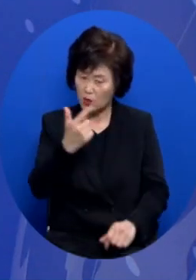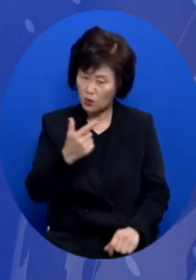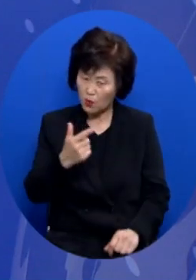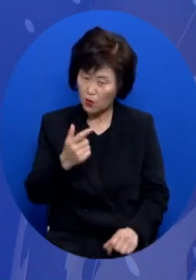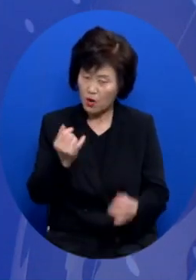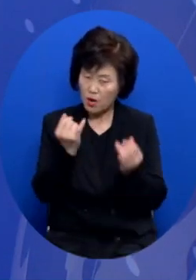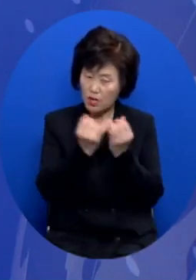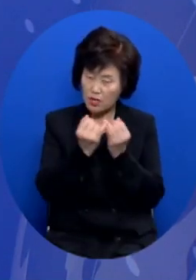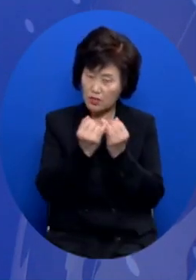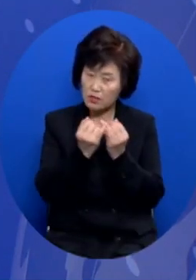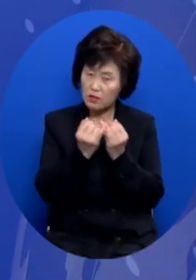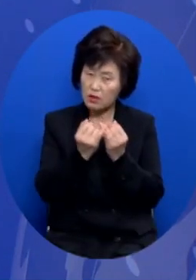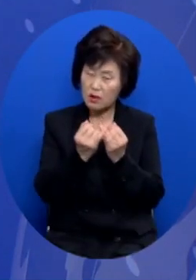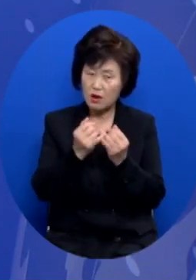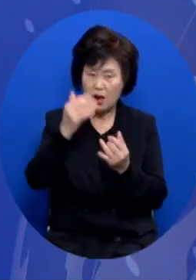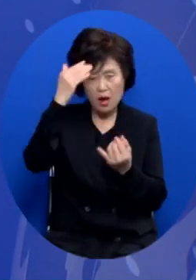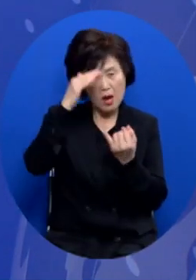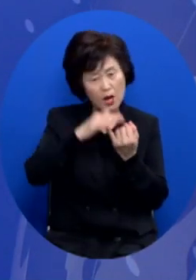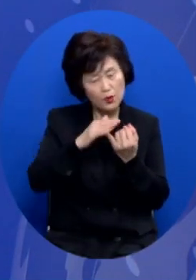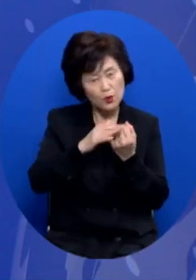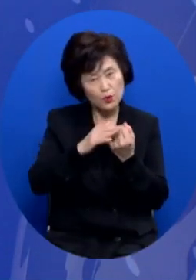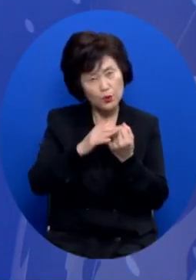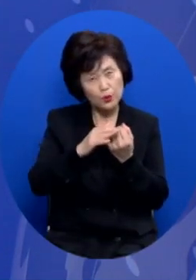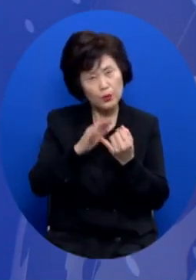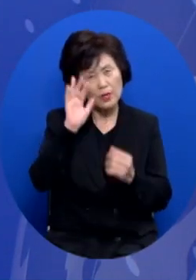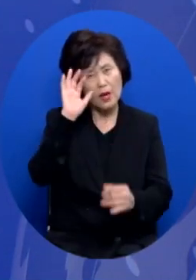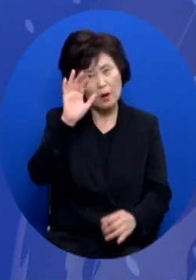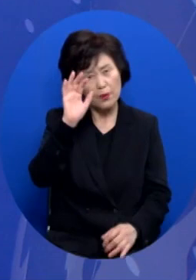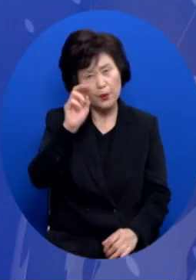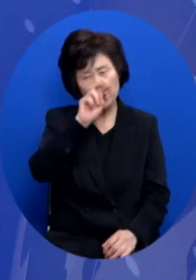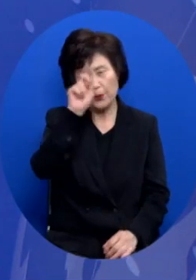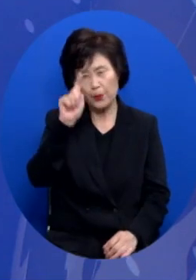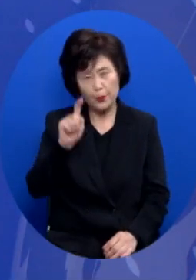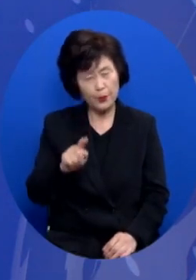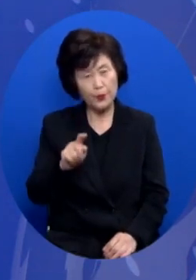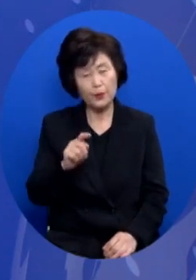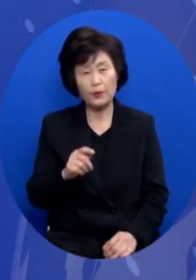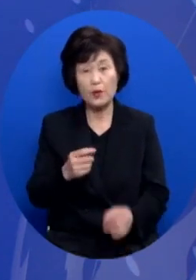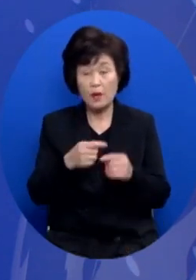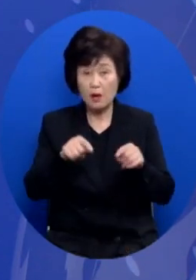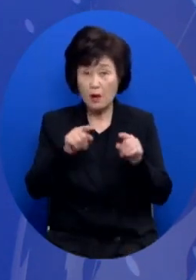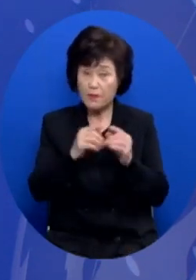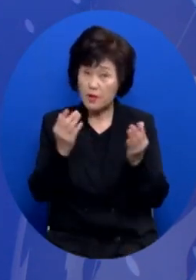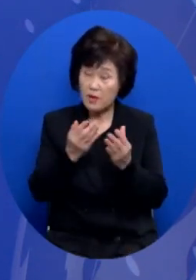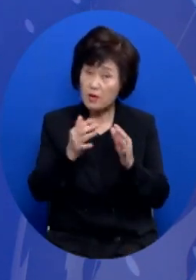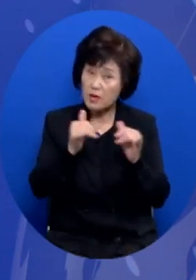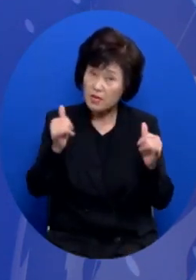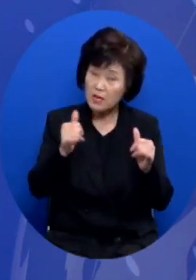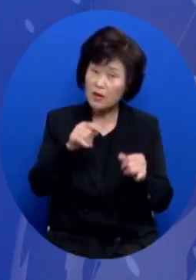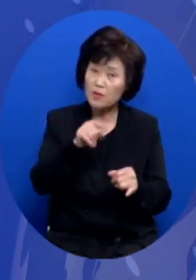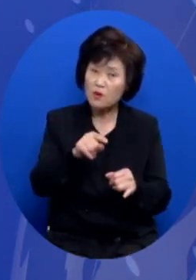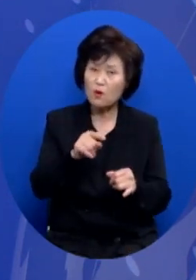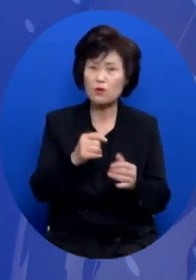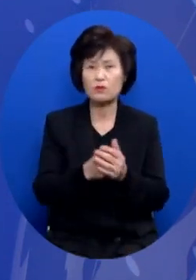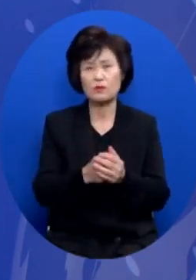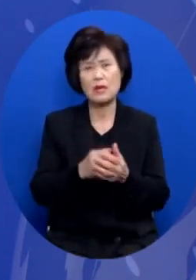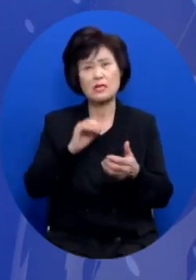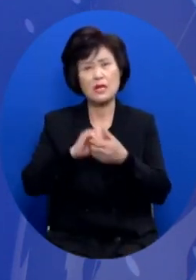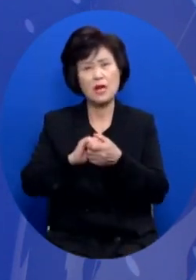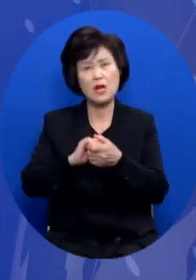가능성 있을지 조금 지켜봐야 할 것 같습니다이 다만 동역사 제도를 TF 제안하고